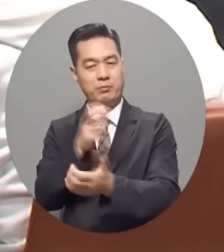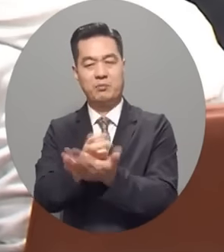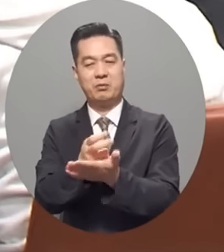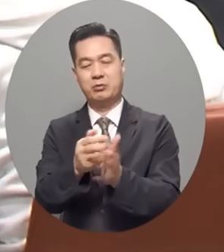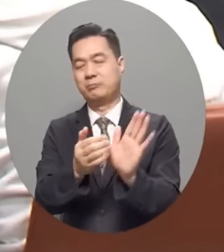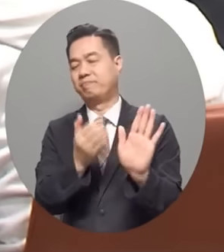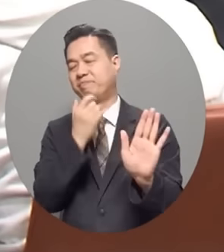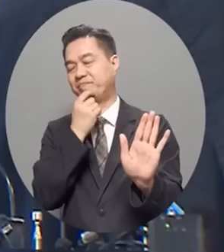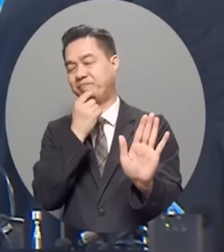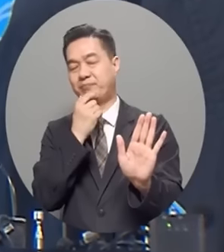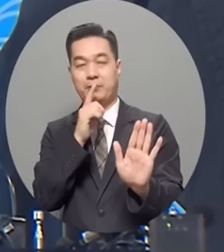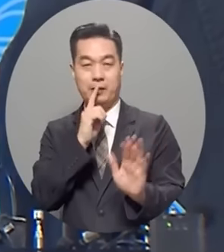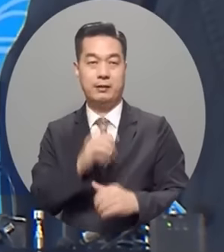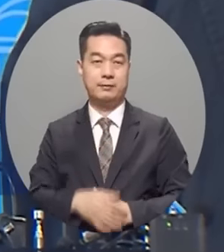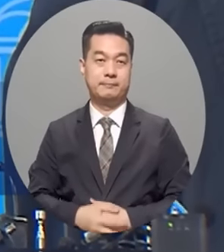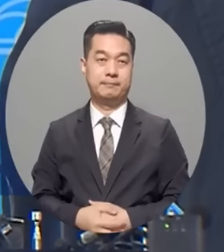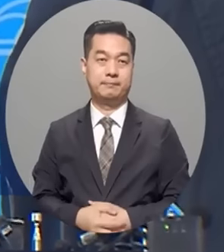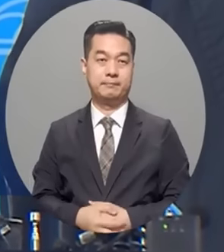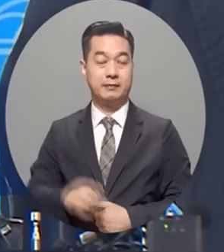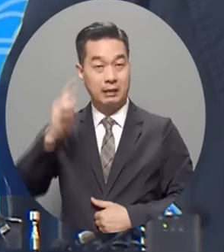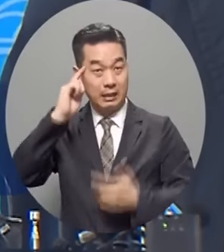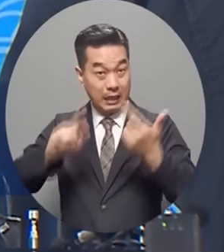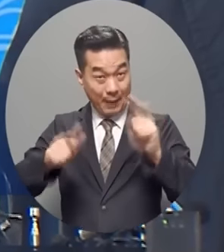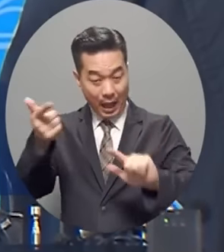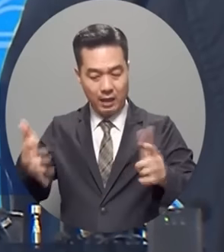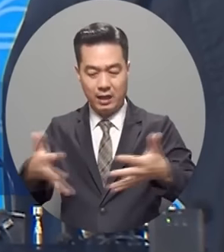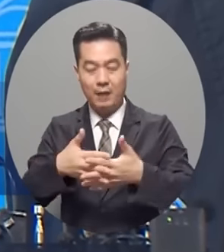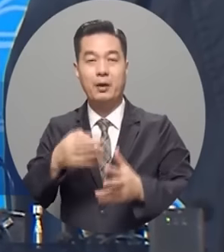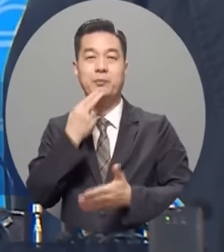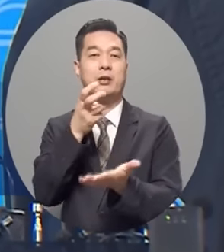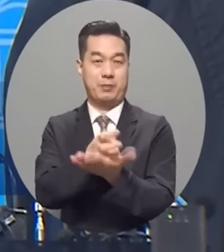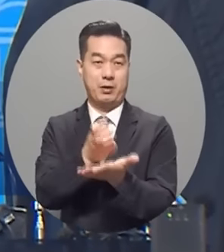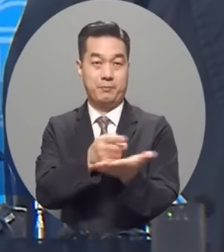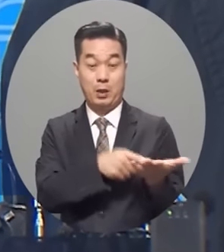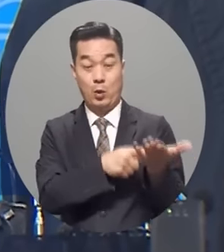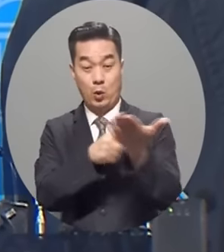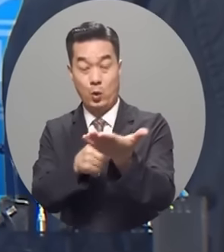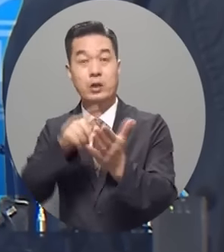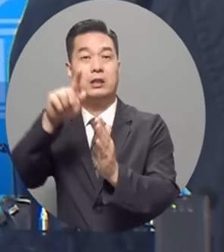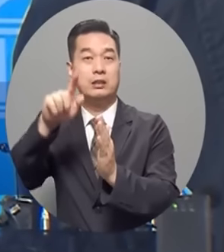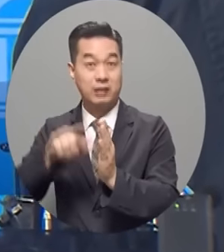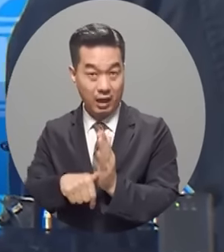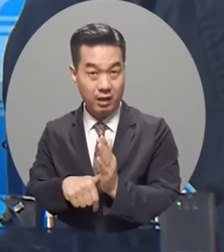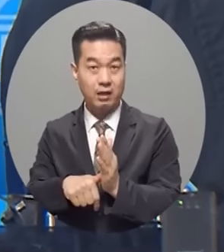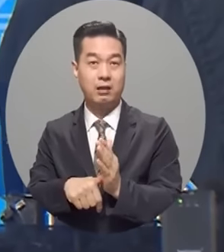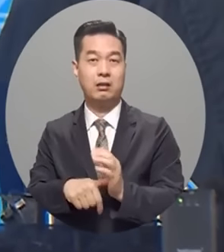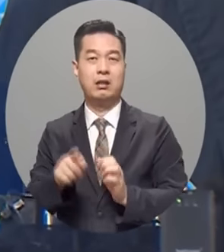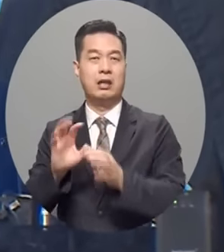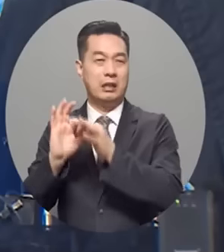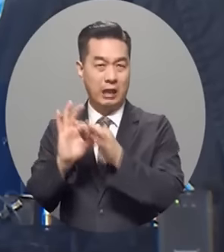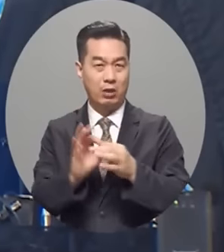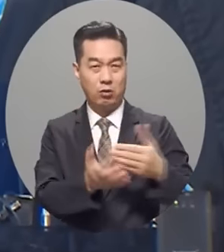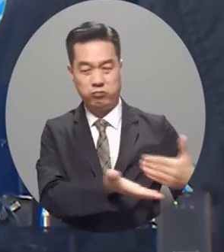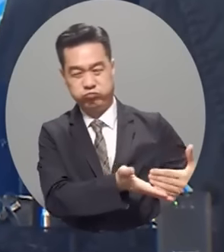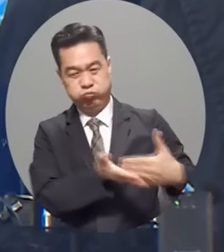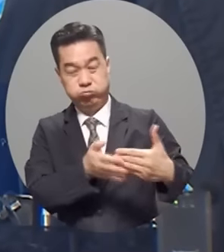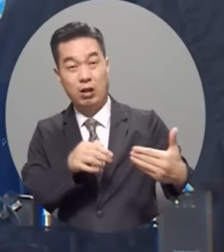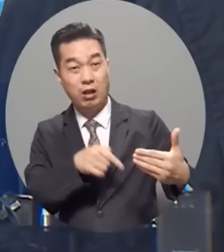있습니다. 이견이 있거나 합의되지 않은 법을 올릴 경우에는 그것을 계속 주장할